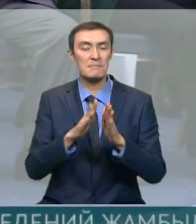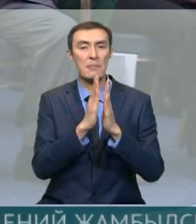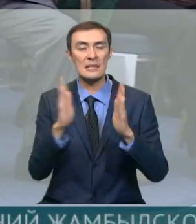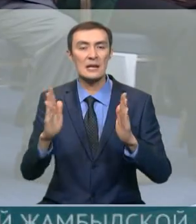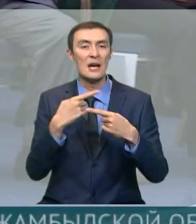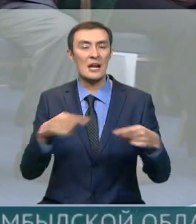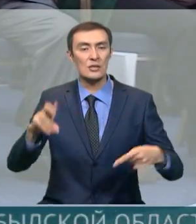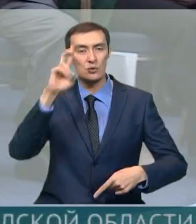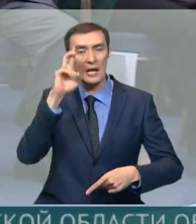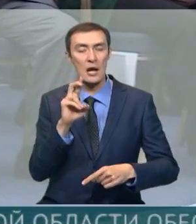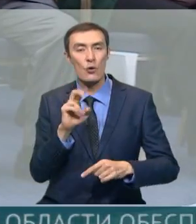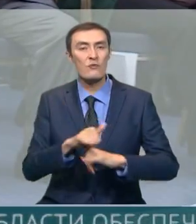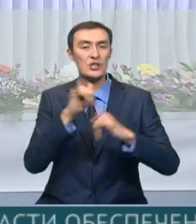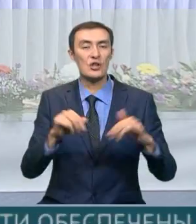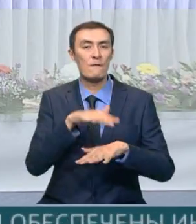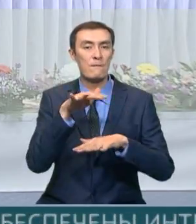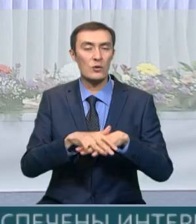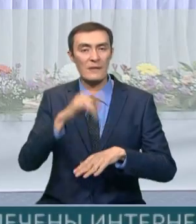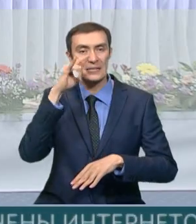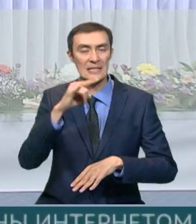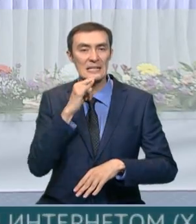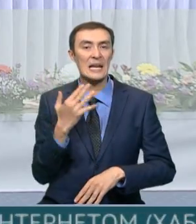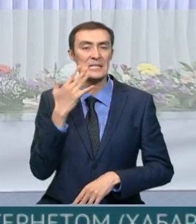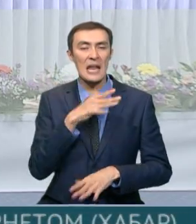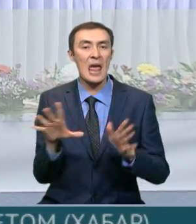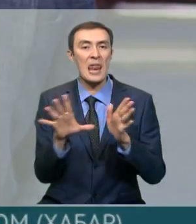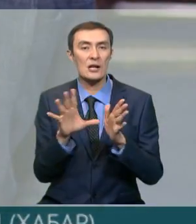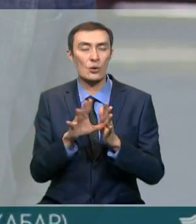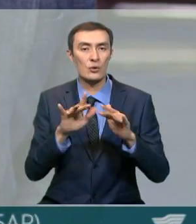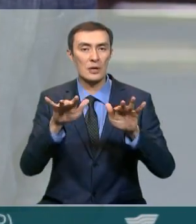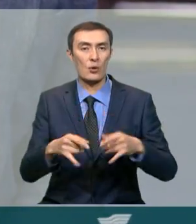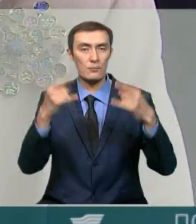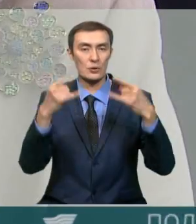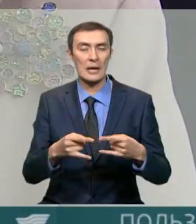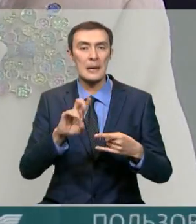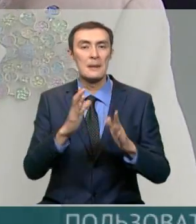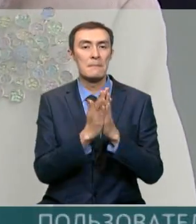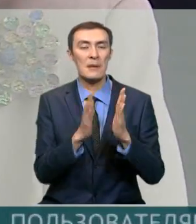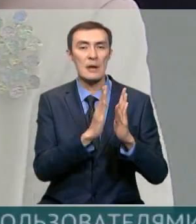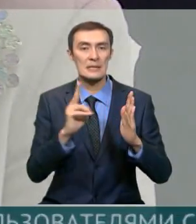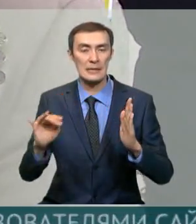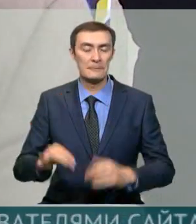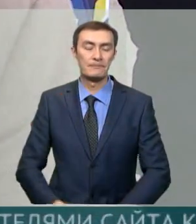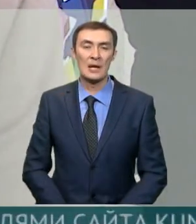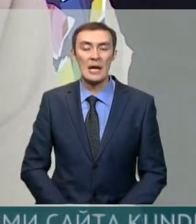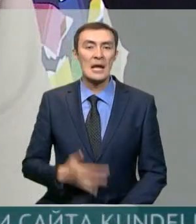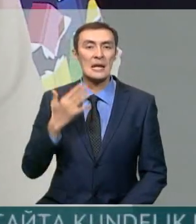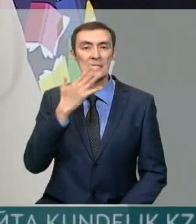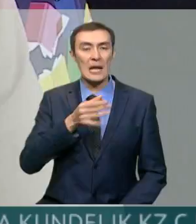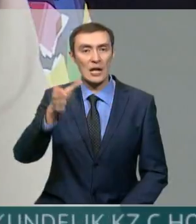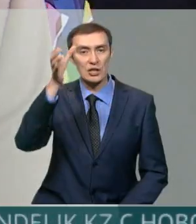разных стран для пополнения фондов Казахстанской национальной электронной библиотеки. Национальная академическая